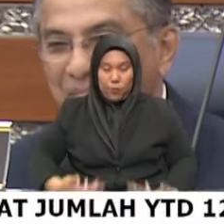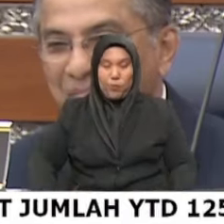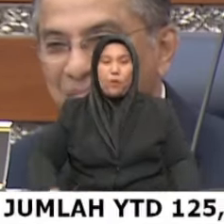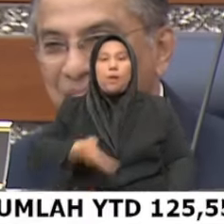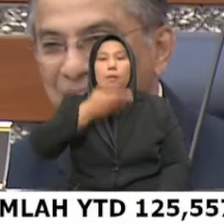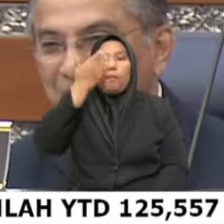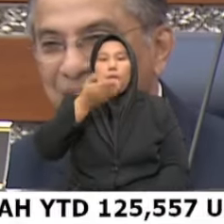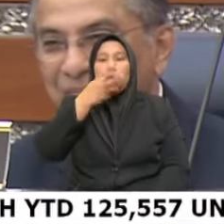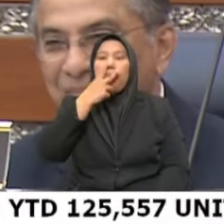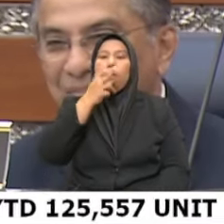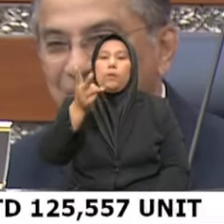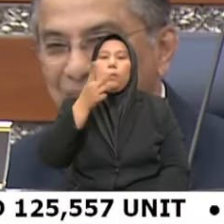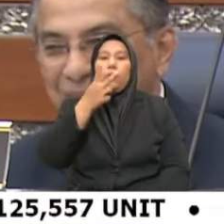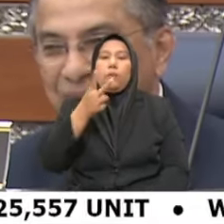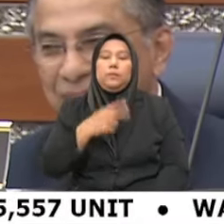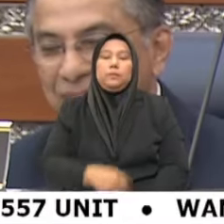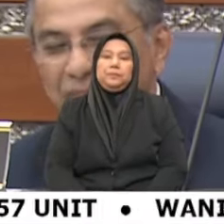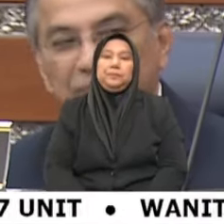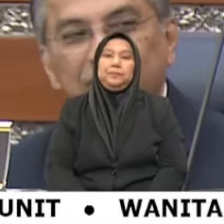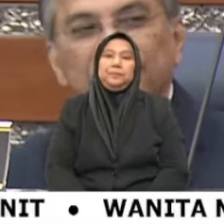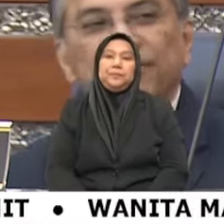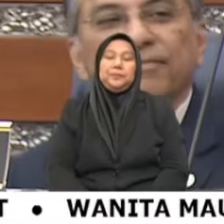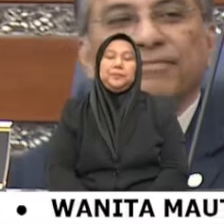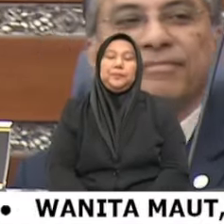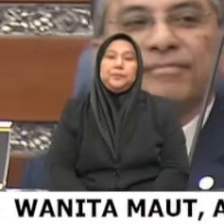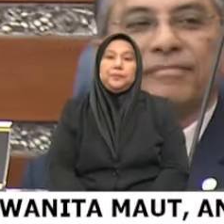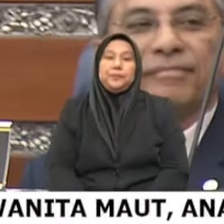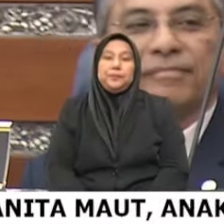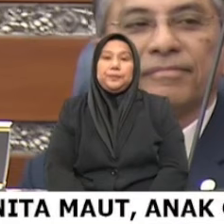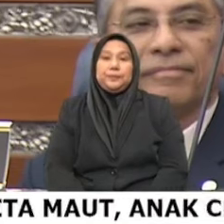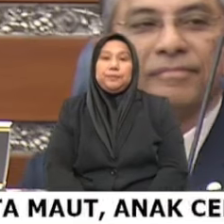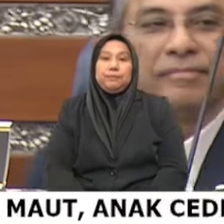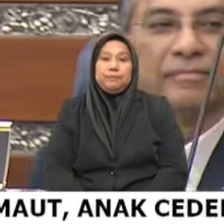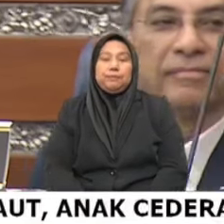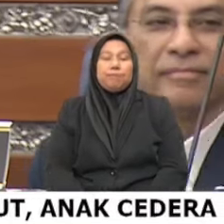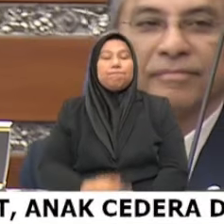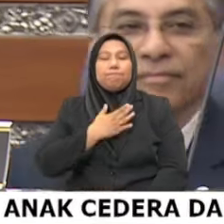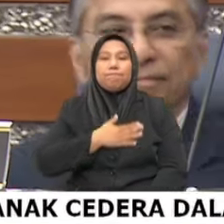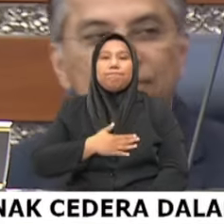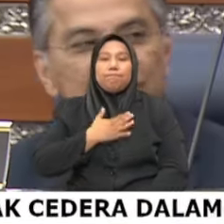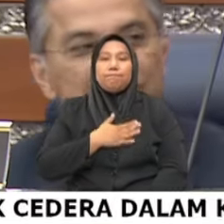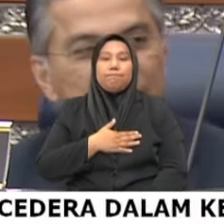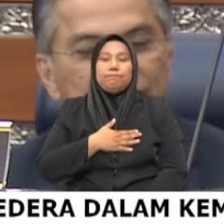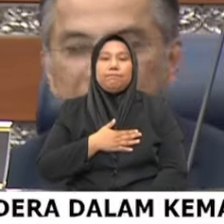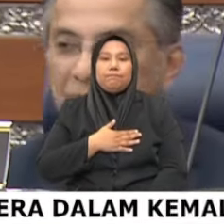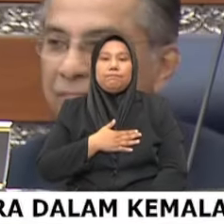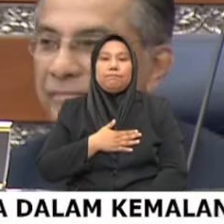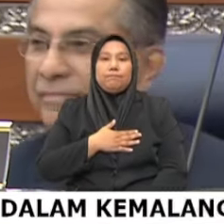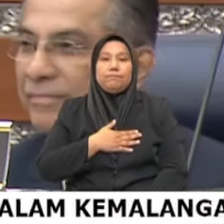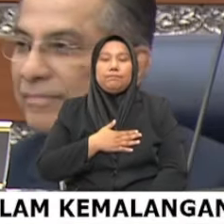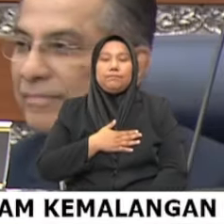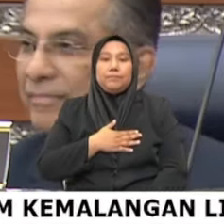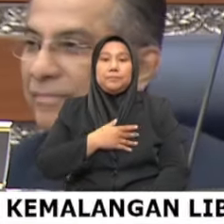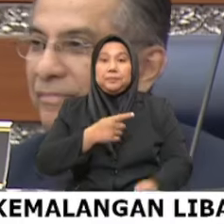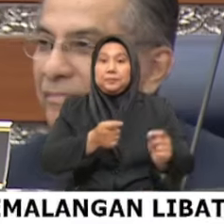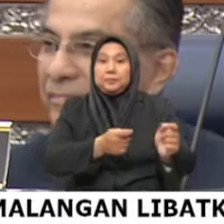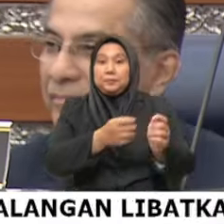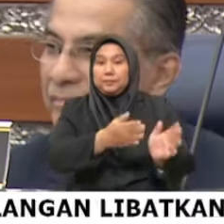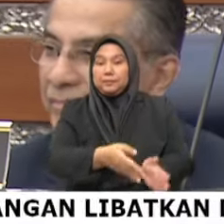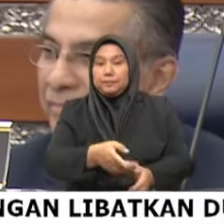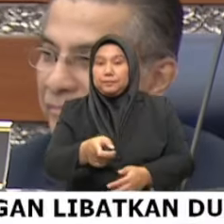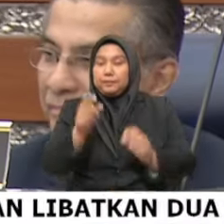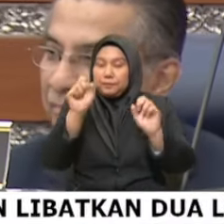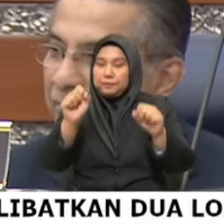bau rokok. Jadi saya rasa ini sesuatu yang saya mintalah supaya Tan Sri Speaker